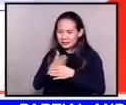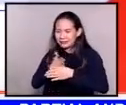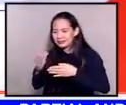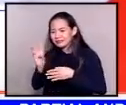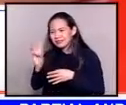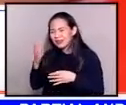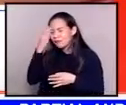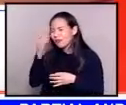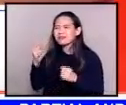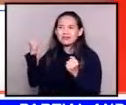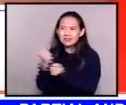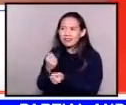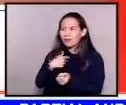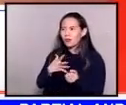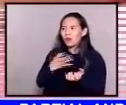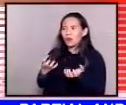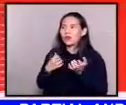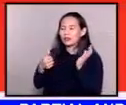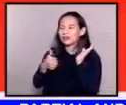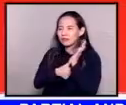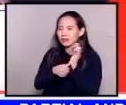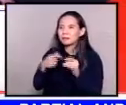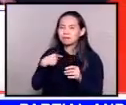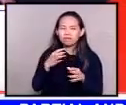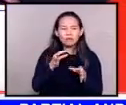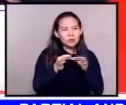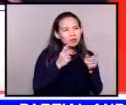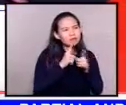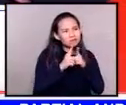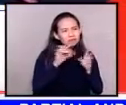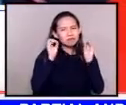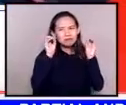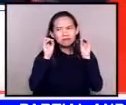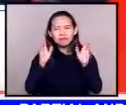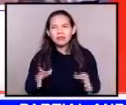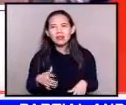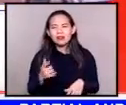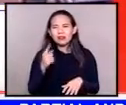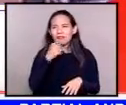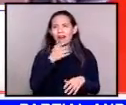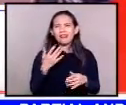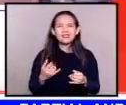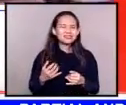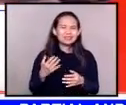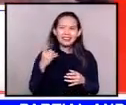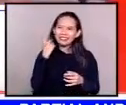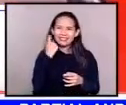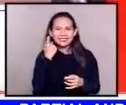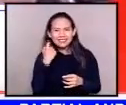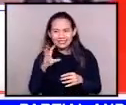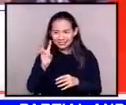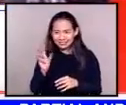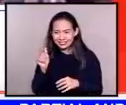nga sayang yung boto. Sa nakausap naman nating mga teacher, no, sabi nila, kulang talaga yung alas 6 na umaga hanggang alas 6